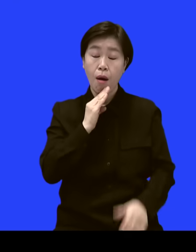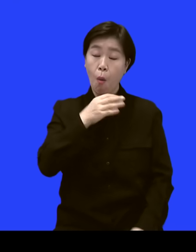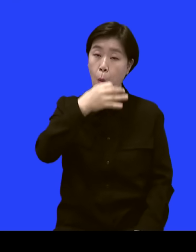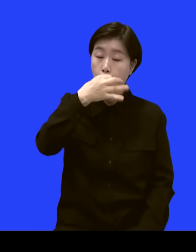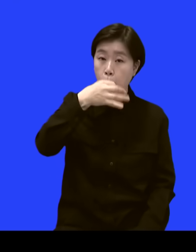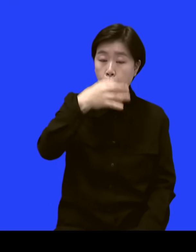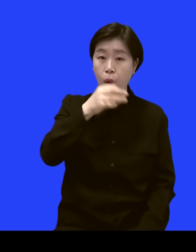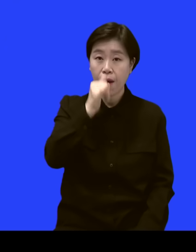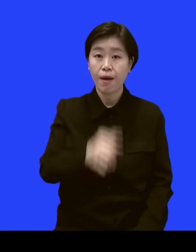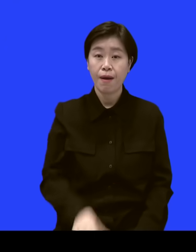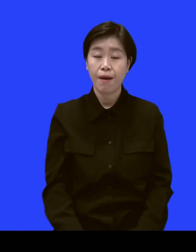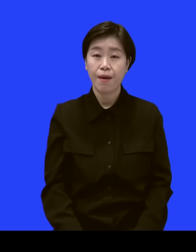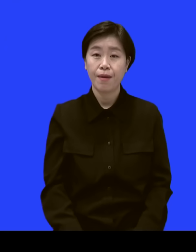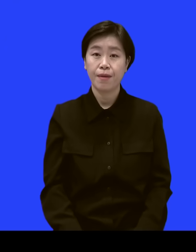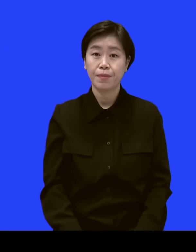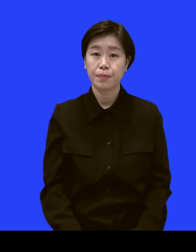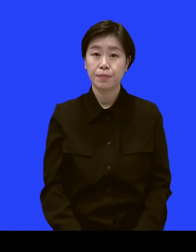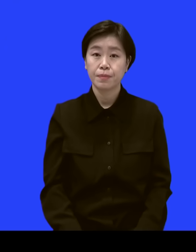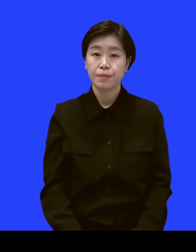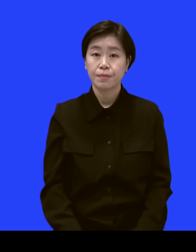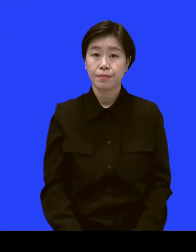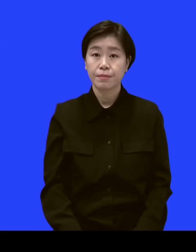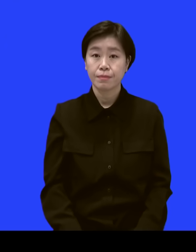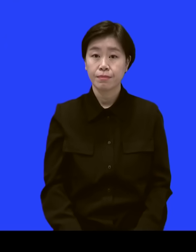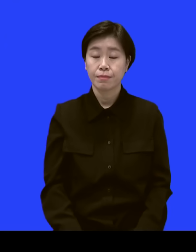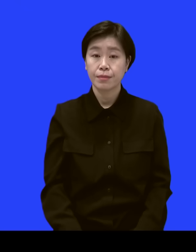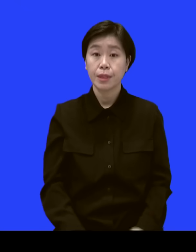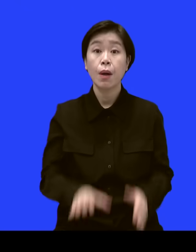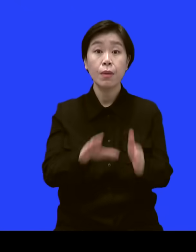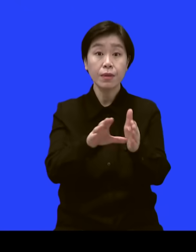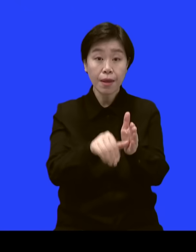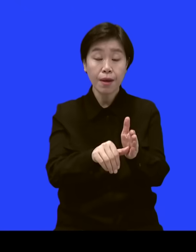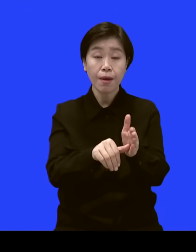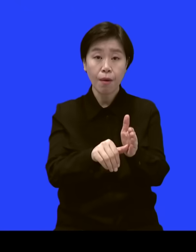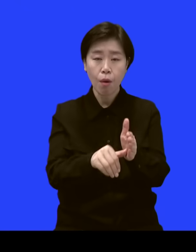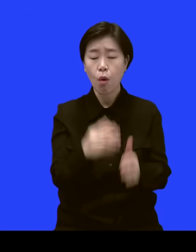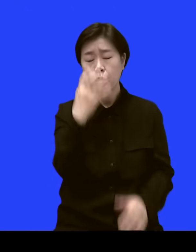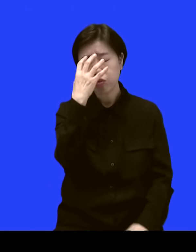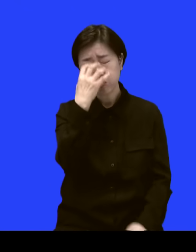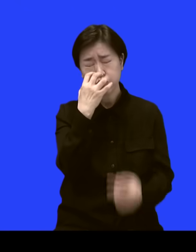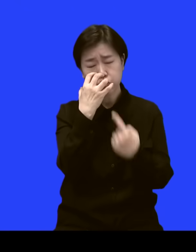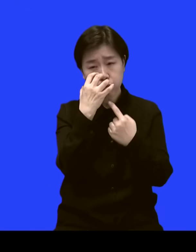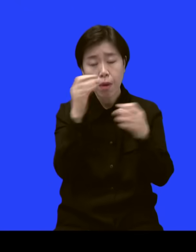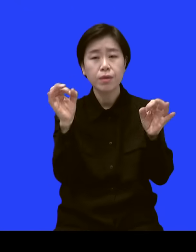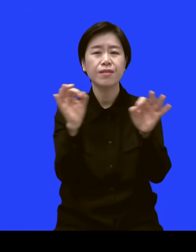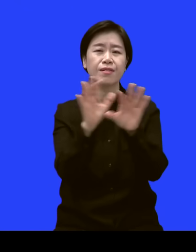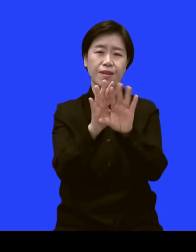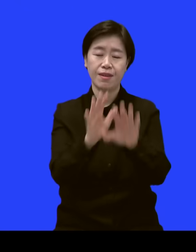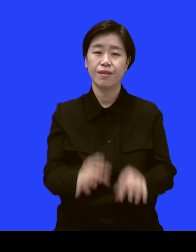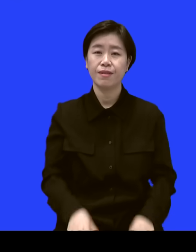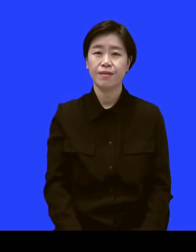출산 육아를 하면서 예. 잠시 사라졌죠. 그런 우울증이. 감정이. 예. 그리고 보니까, 아이들 보니까. 아이들 키우는